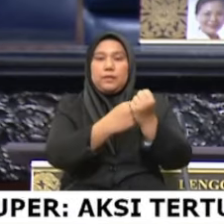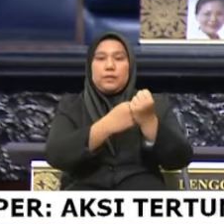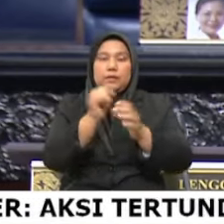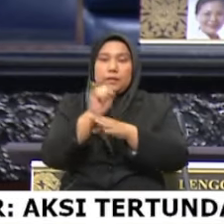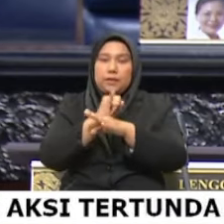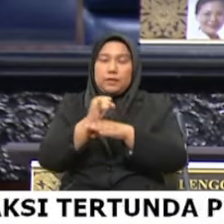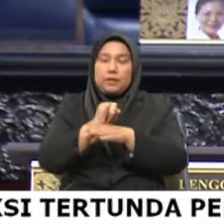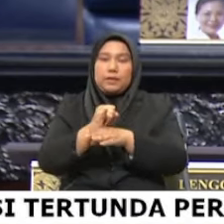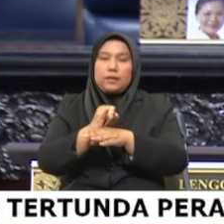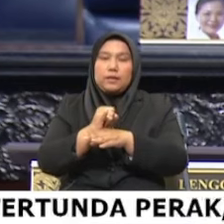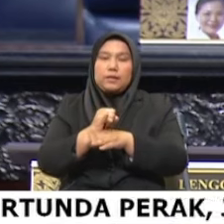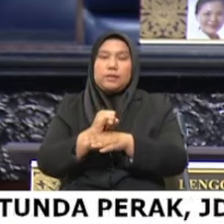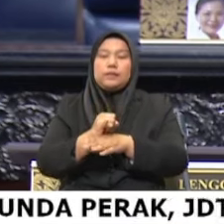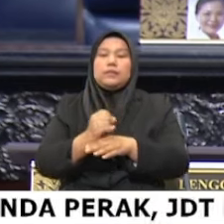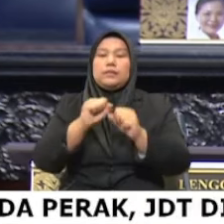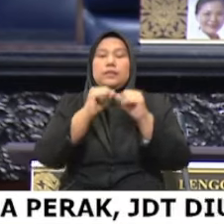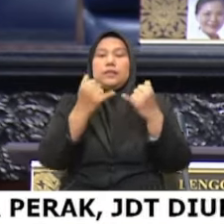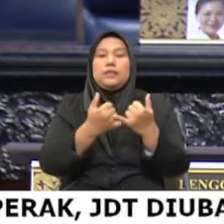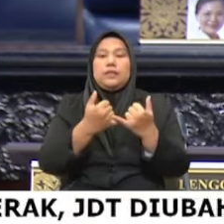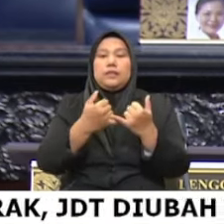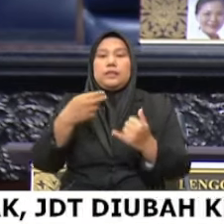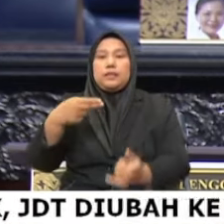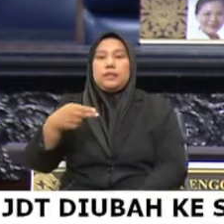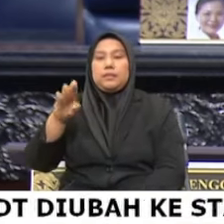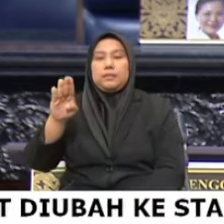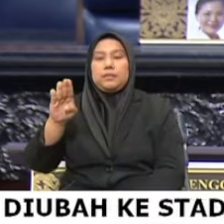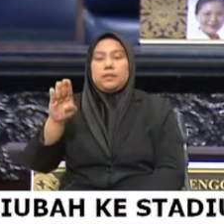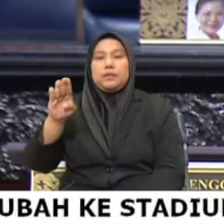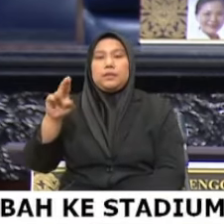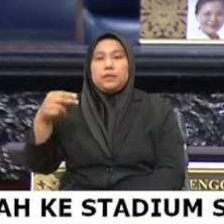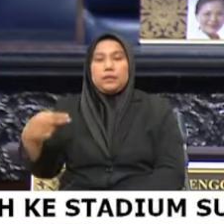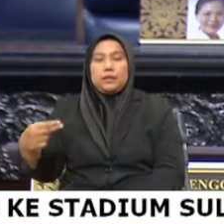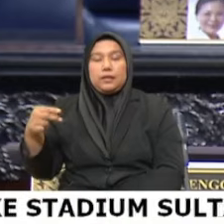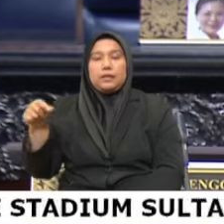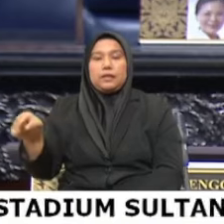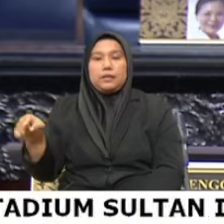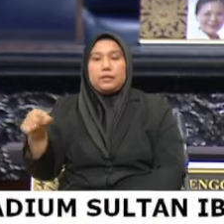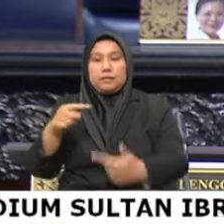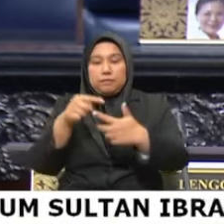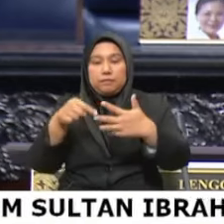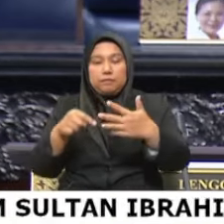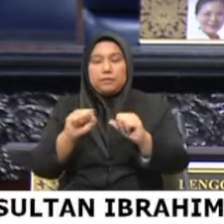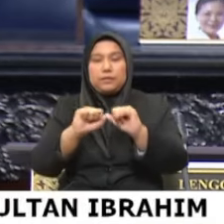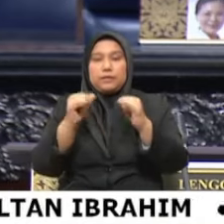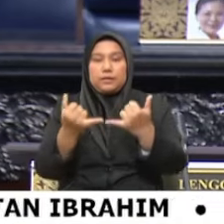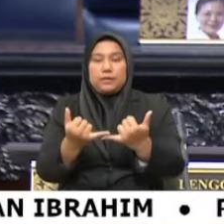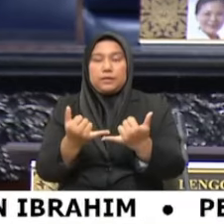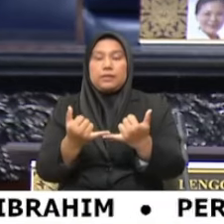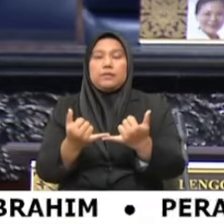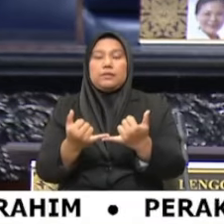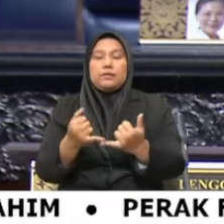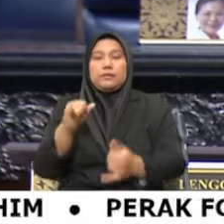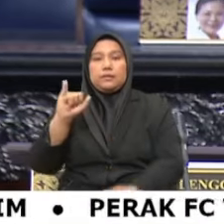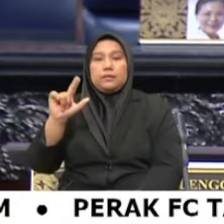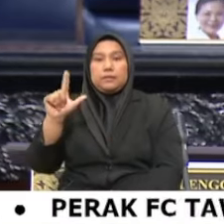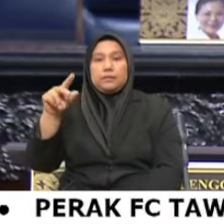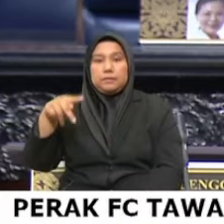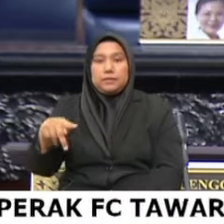seperti syarikat SPH Kibing, Solar New Materials Negeri Berhad. Institut Latihan Perindustrian ILP